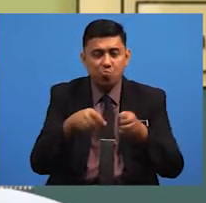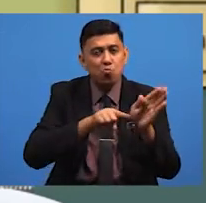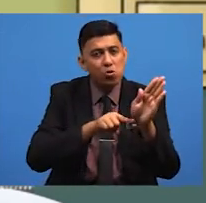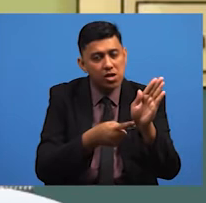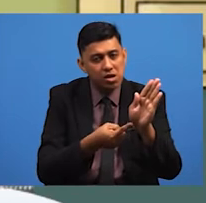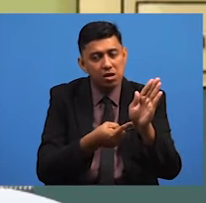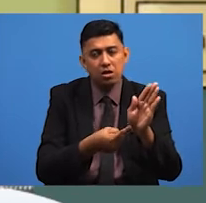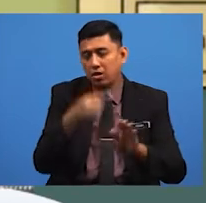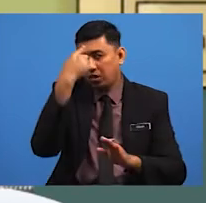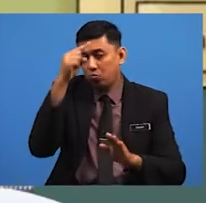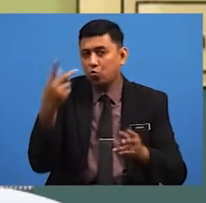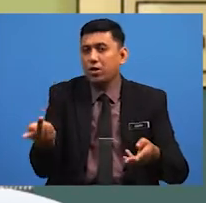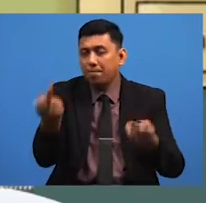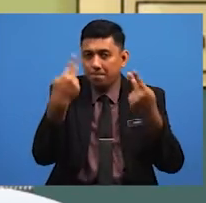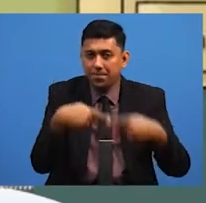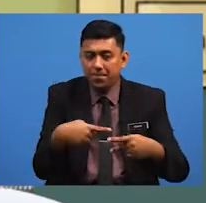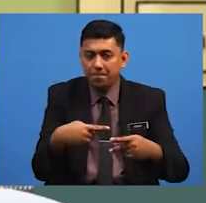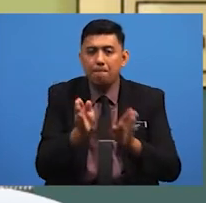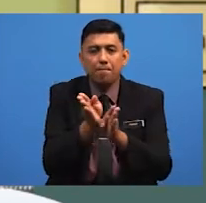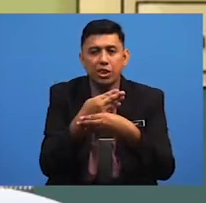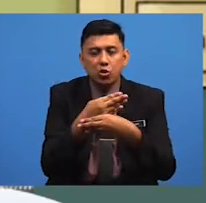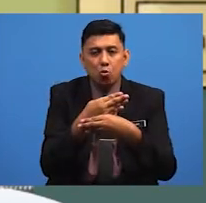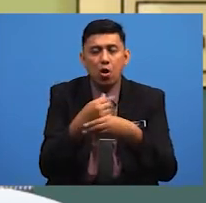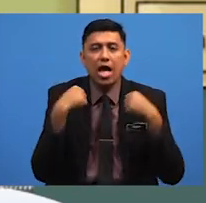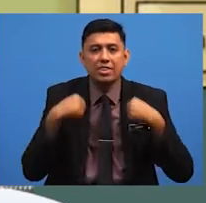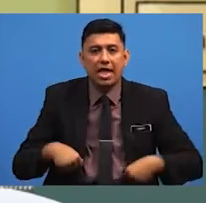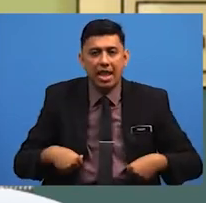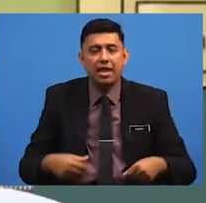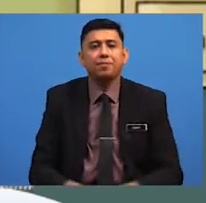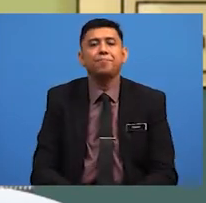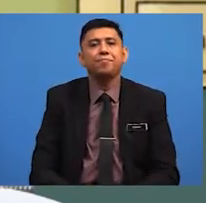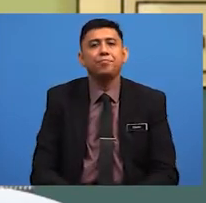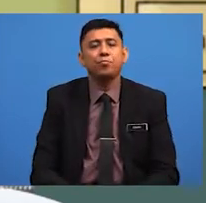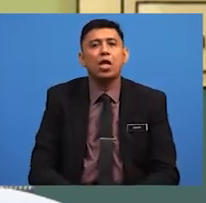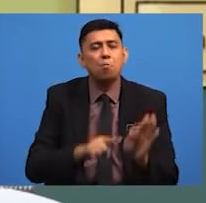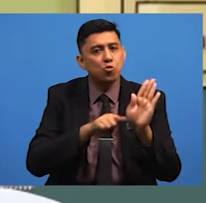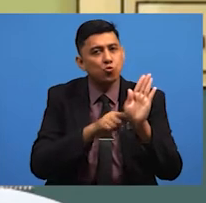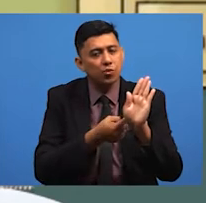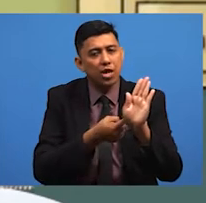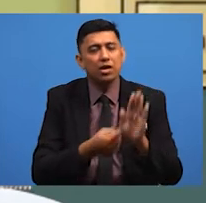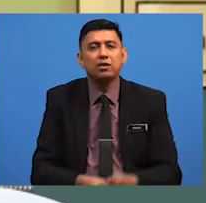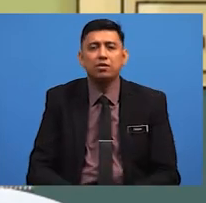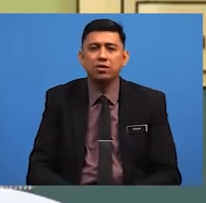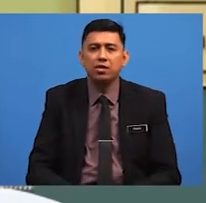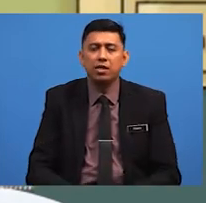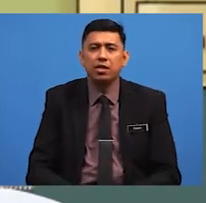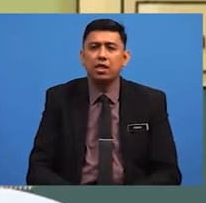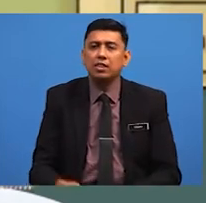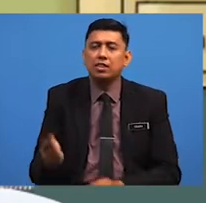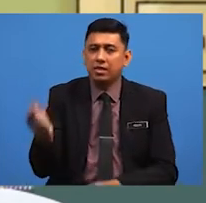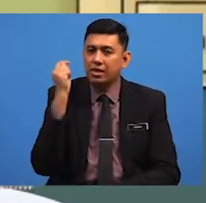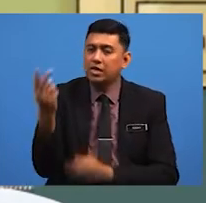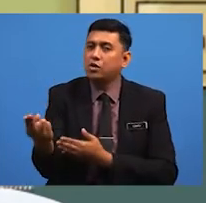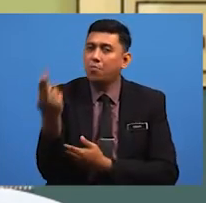tangan chegou untuk kembali ke bentuk asal ini menunjukkan tenagaku